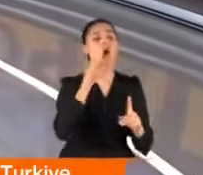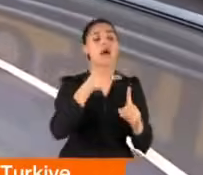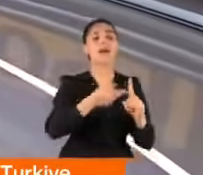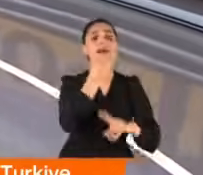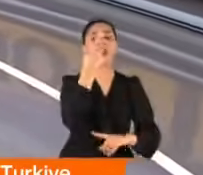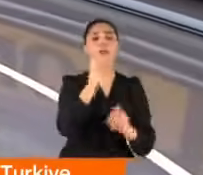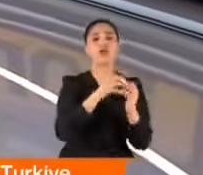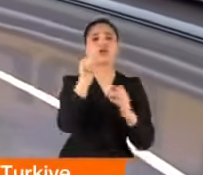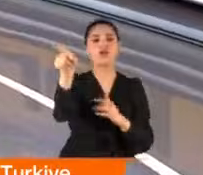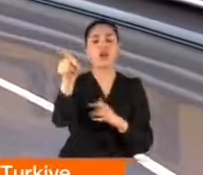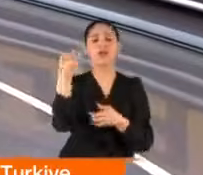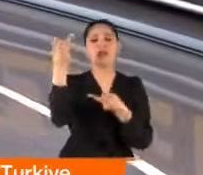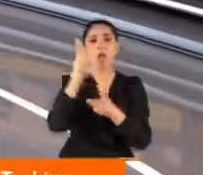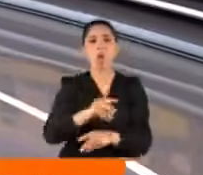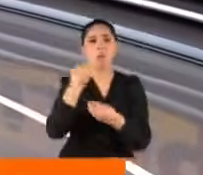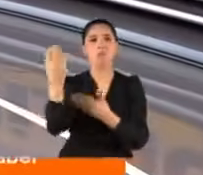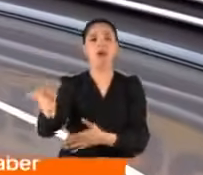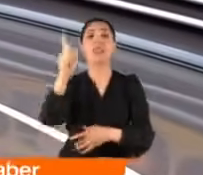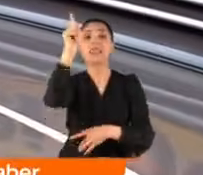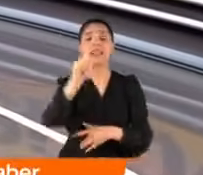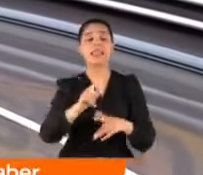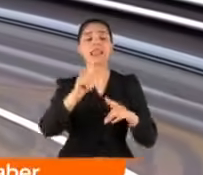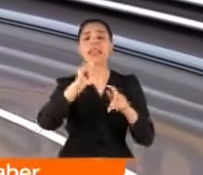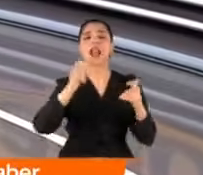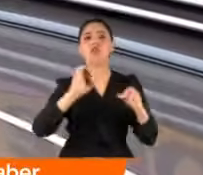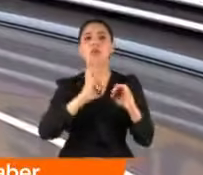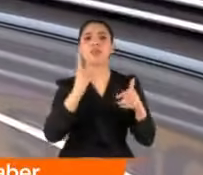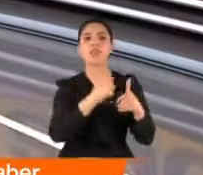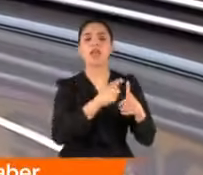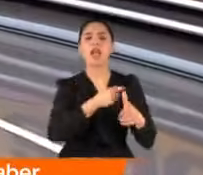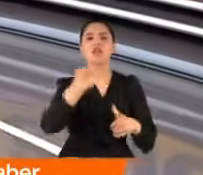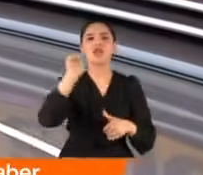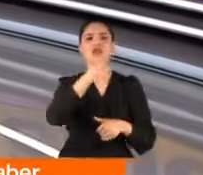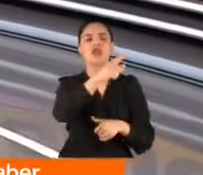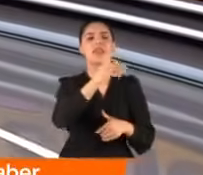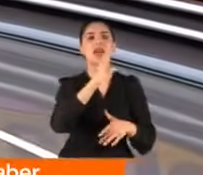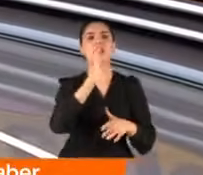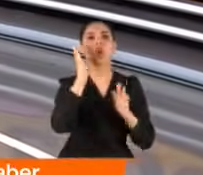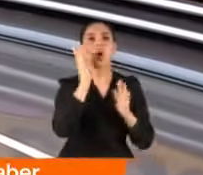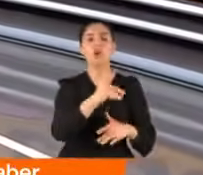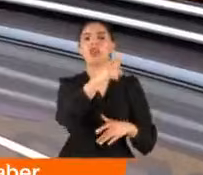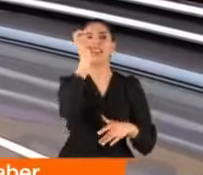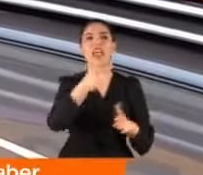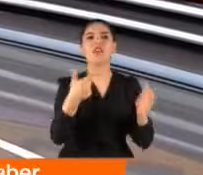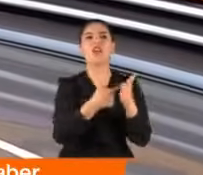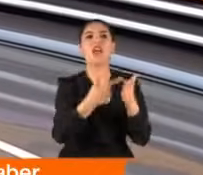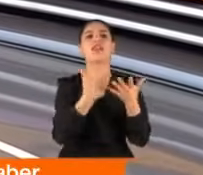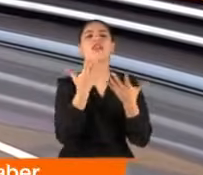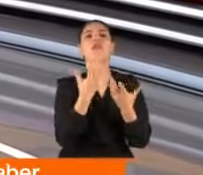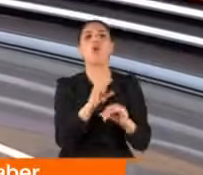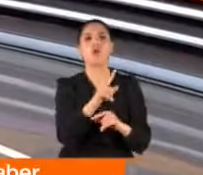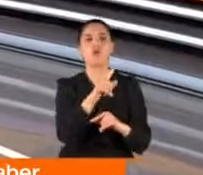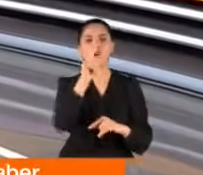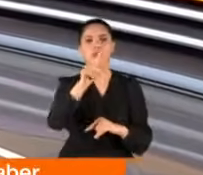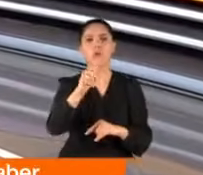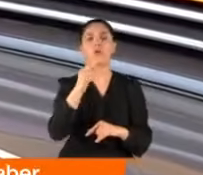öldürülmüştü. Yeni gelişmeler var konuyla ilgili. İlki, gaspçıların cinayet işlemeyi göze almalarına rağmen asıl amaçlarına ulaşamadıkları bilgisi. O gün